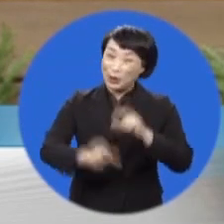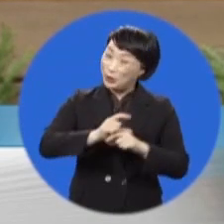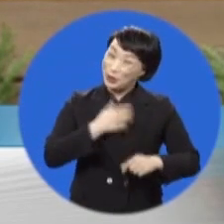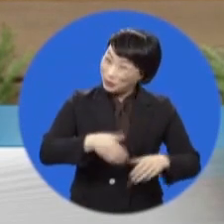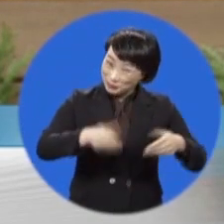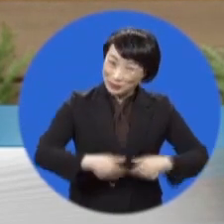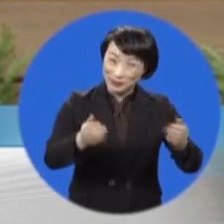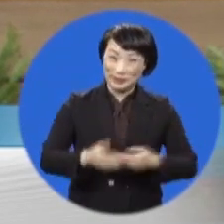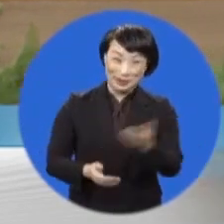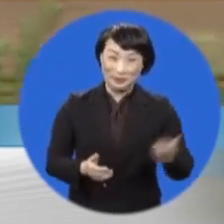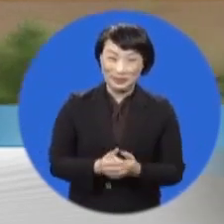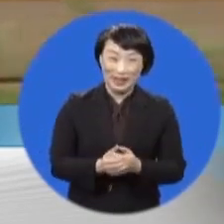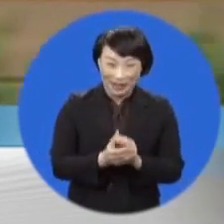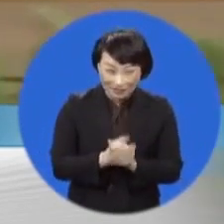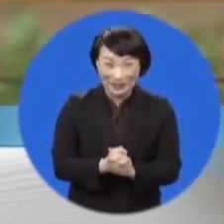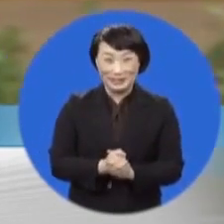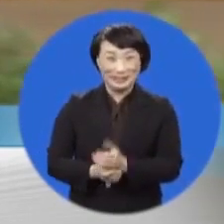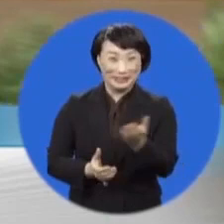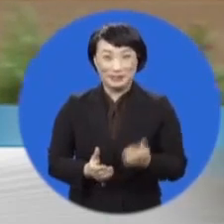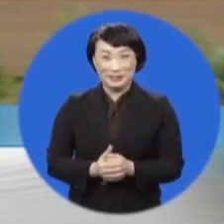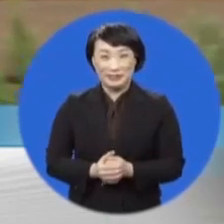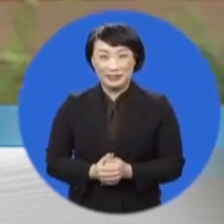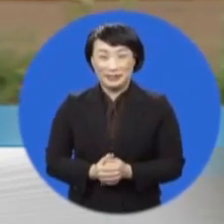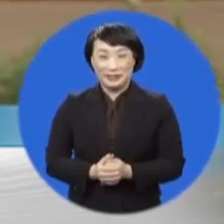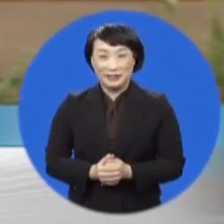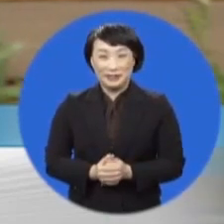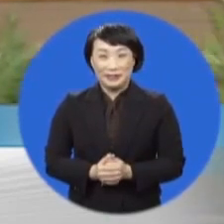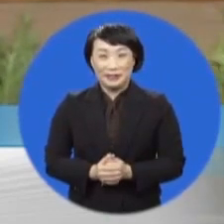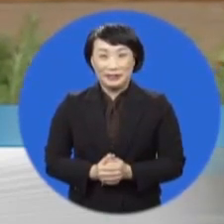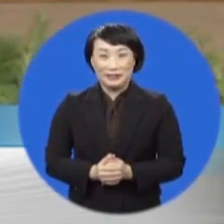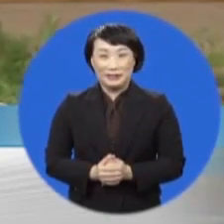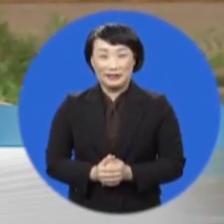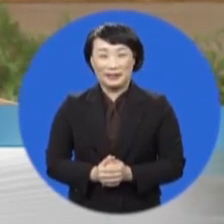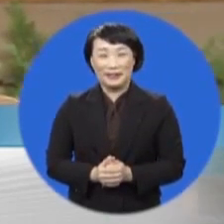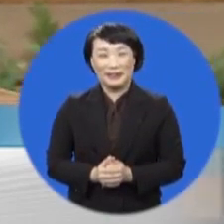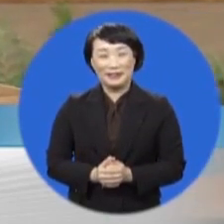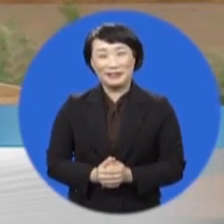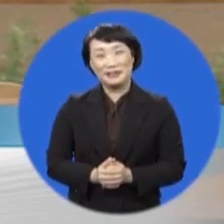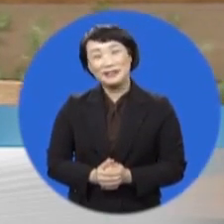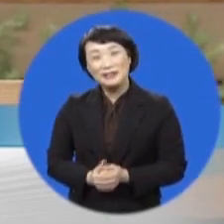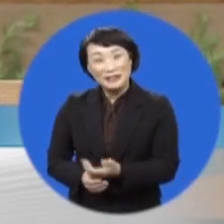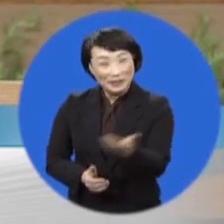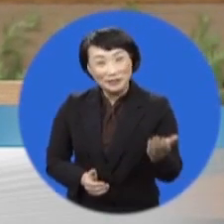많아 더 이상 걱정하지 마라 예 사람이